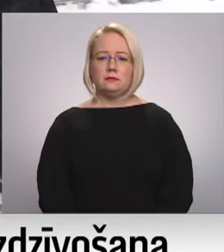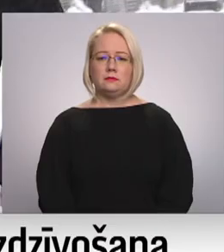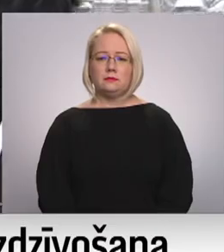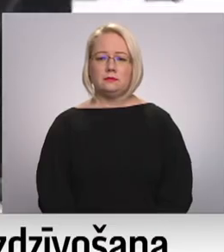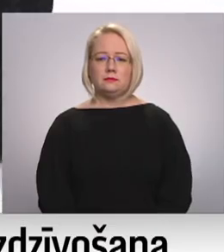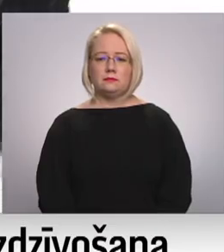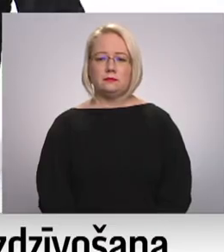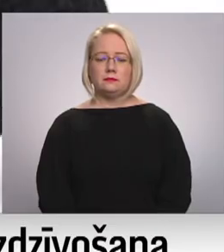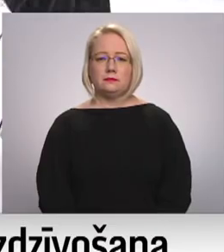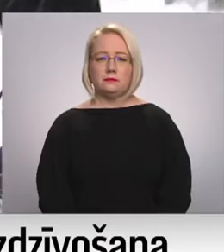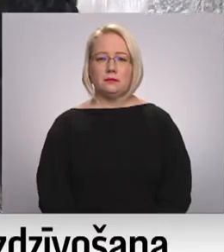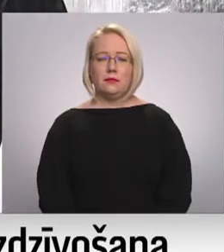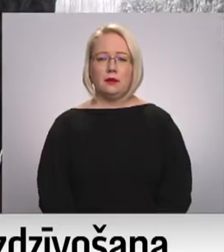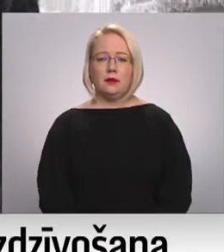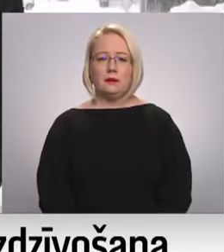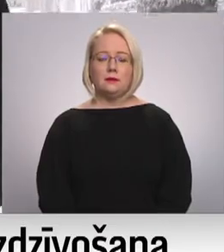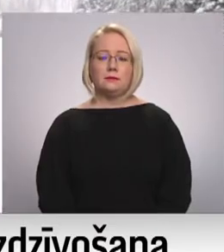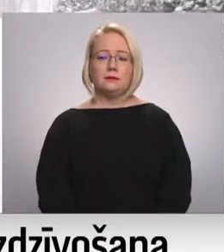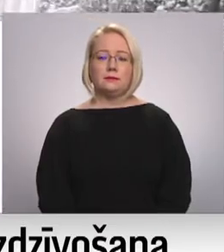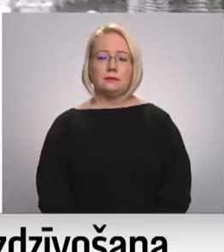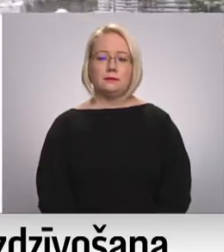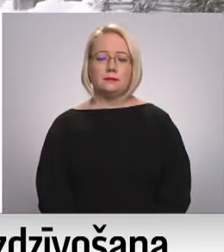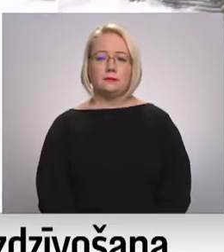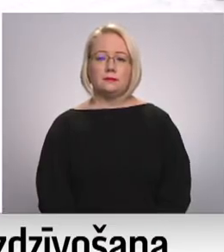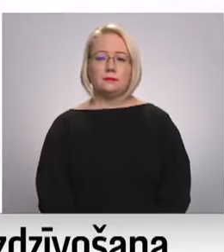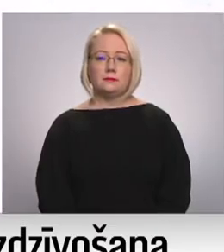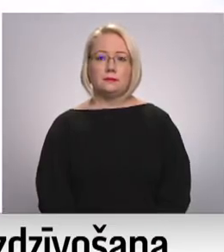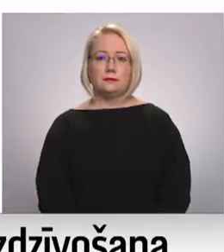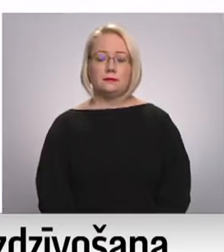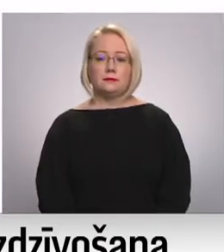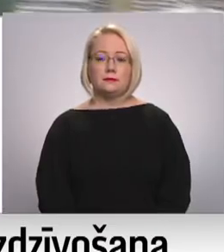Tīna Sidoroviča, Oto Ailts, Latvijas televīzija.